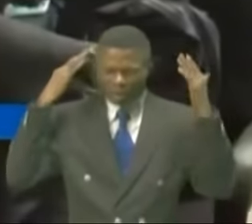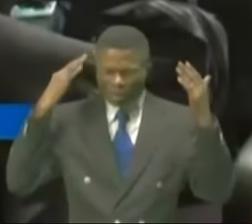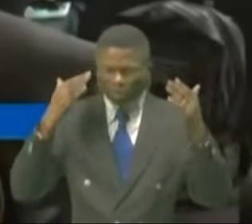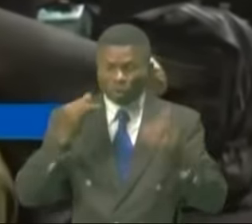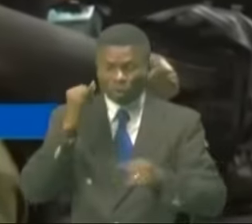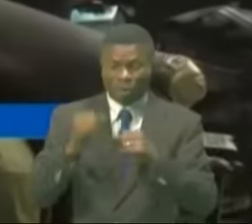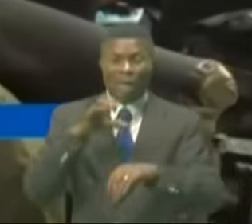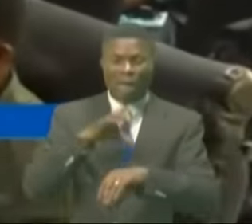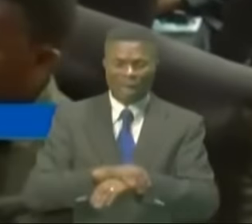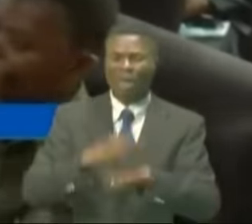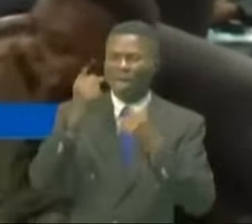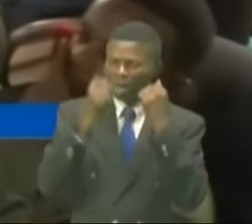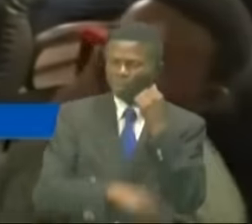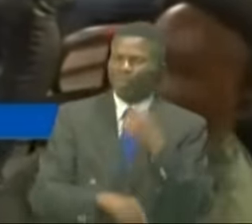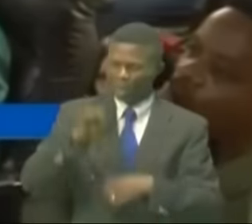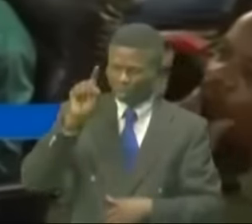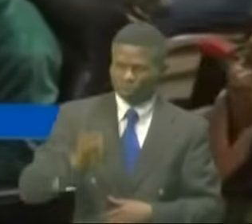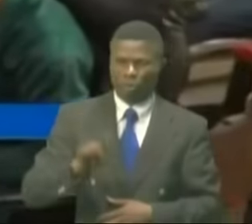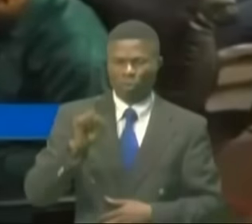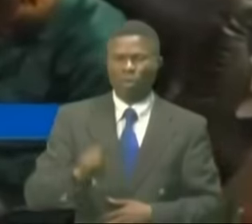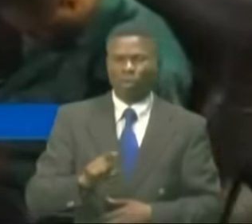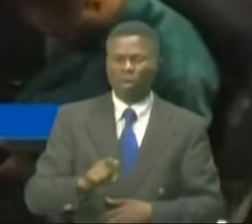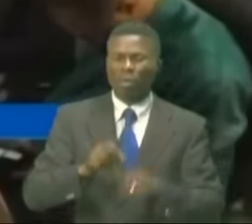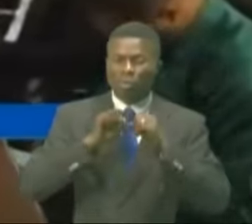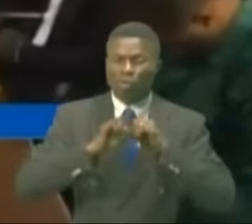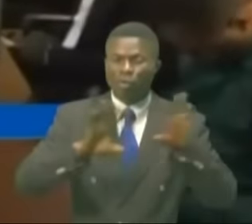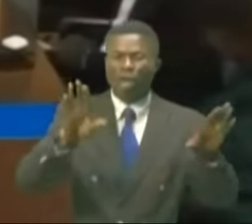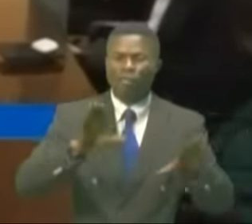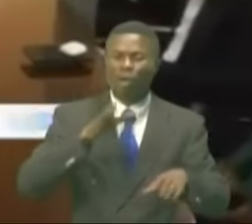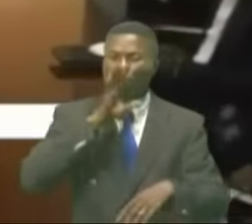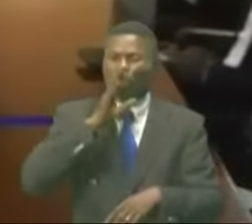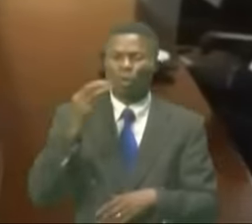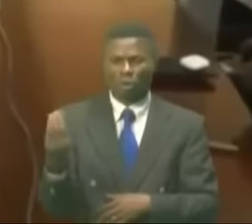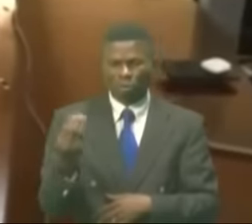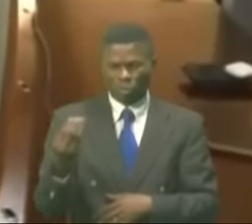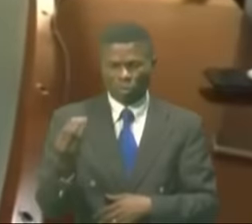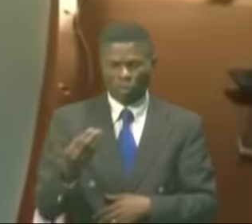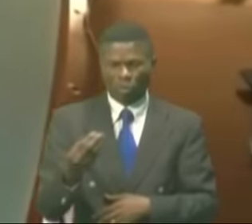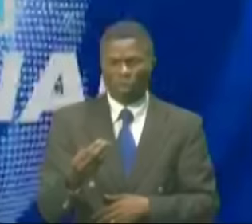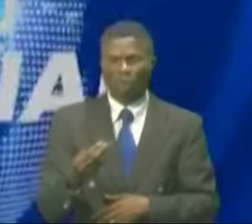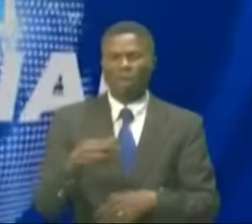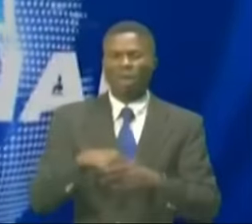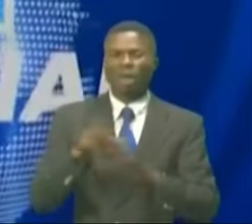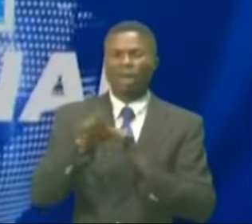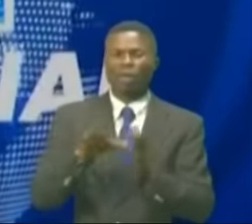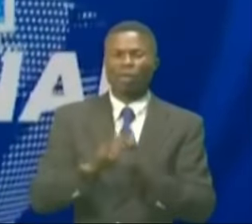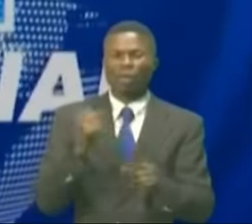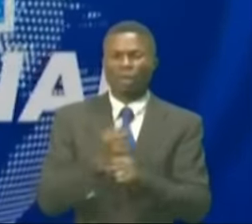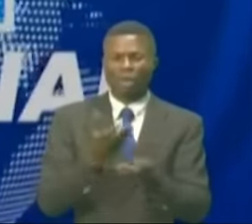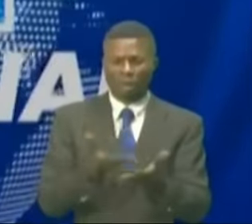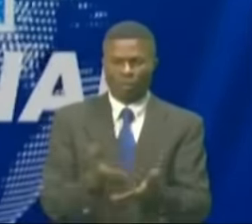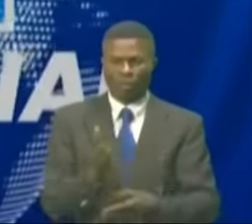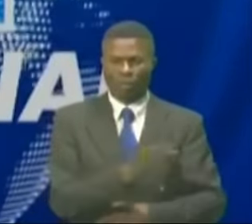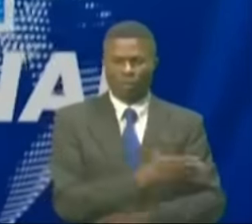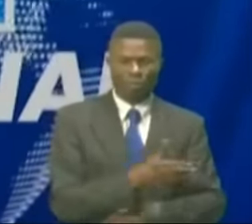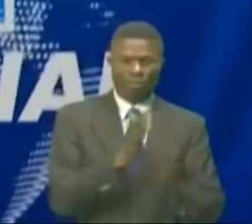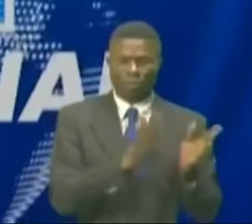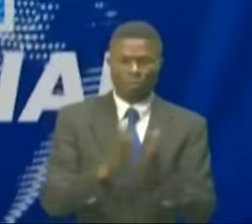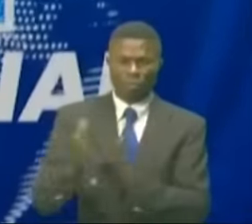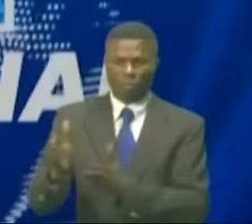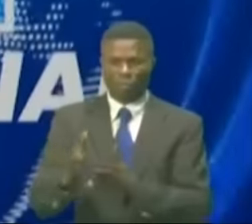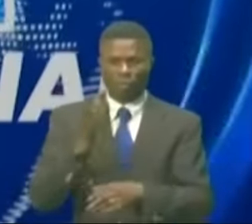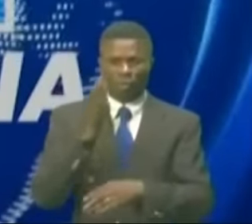sanctionnés selon les dispositions légales en matière de législation du travail. En prévision